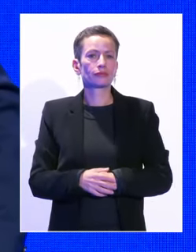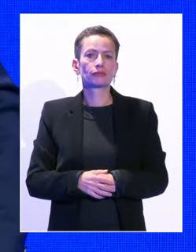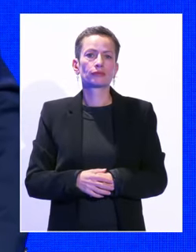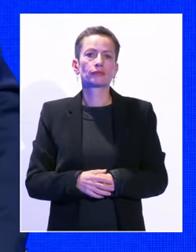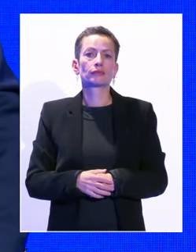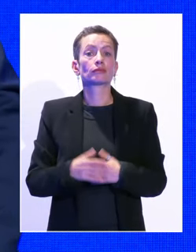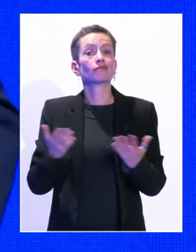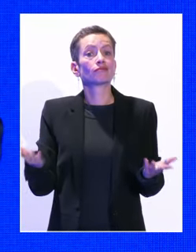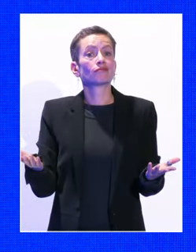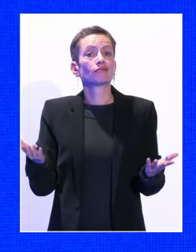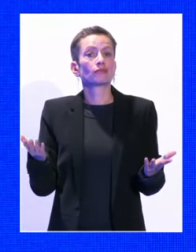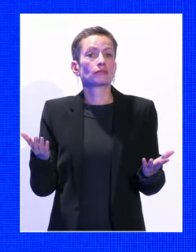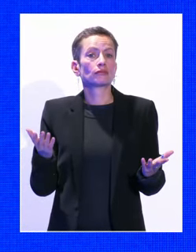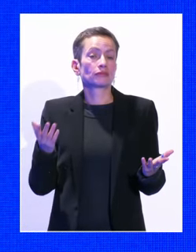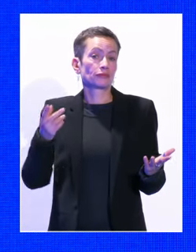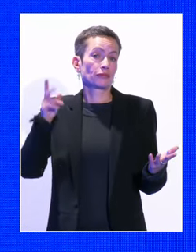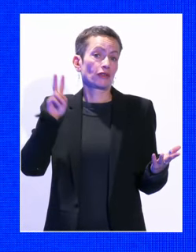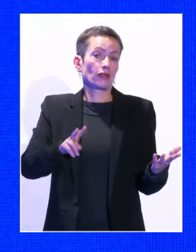Nous nous sommes